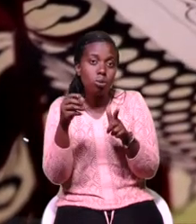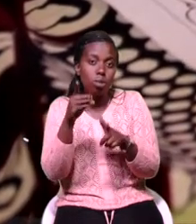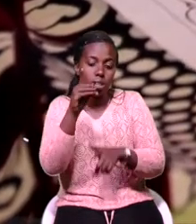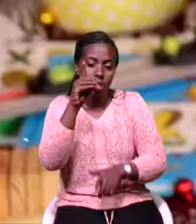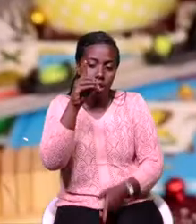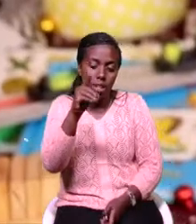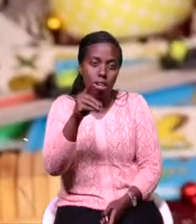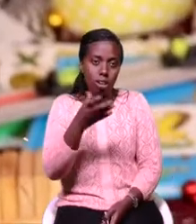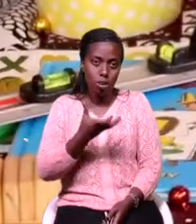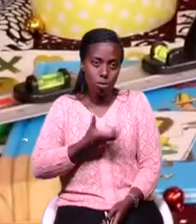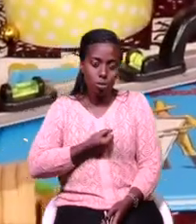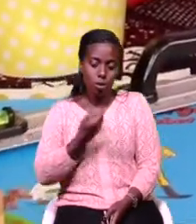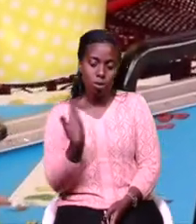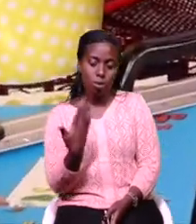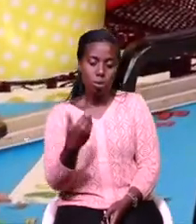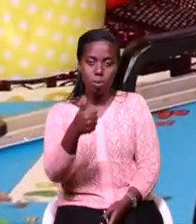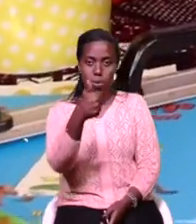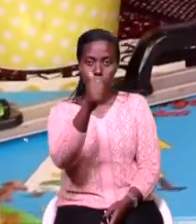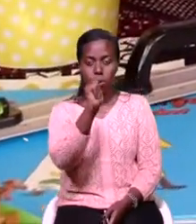rupapuro rwiwe.